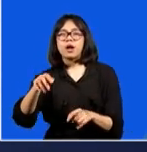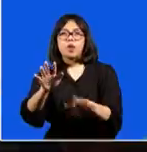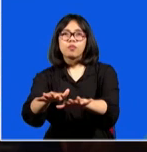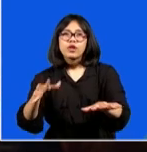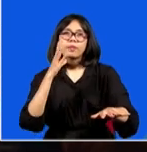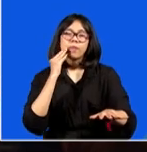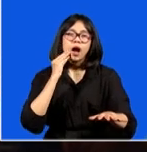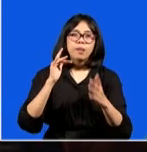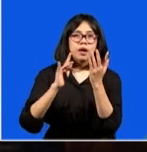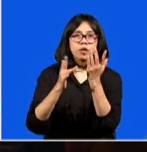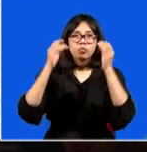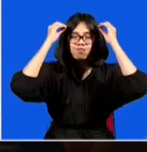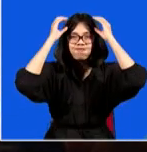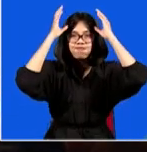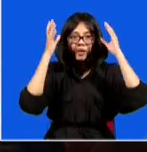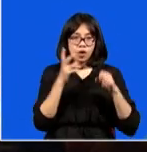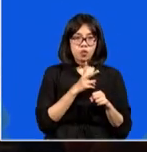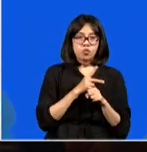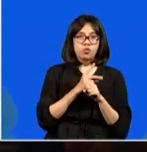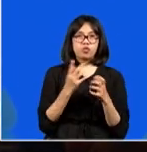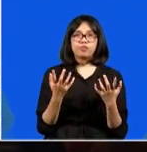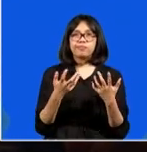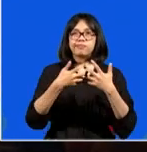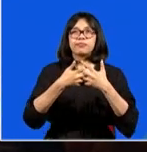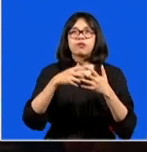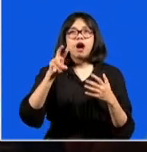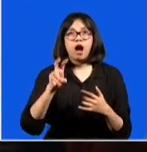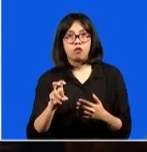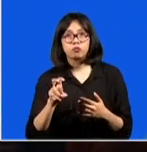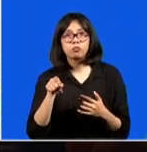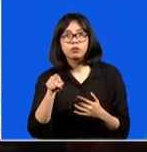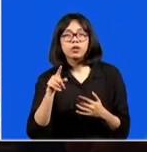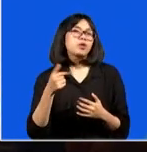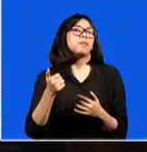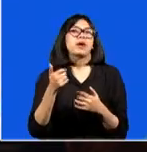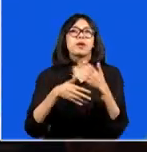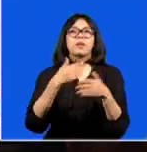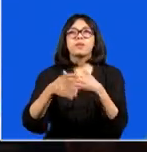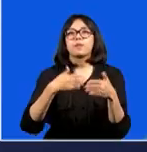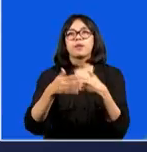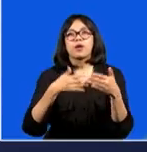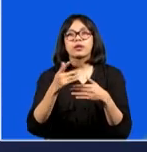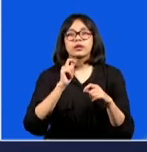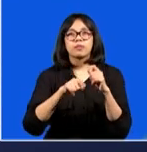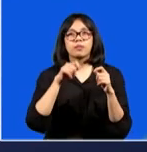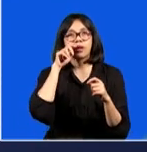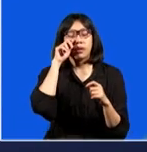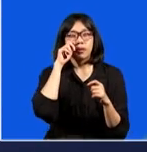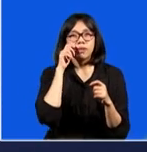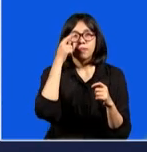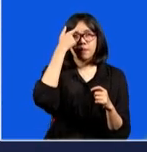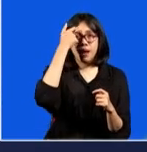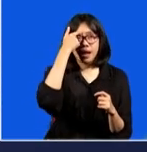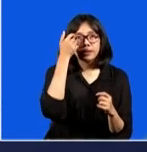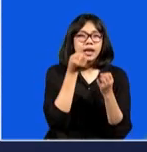Alangkah lebih mudah dan lebih indah lagi gitu dalam bentuk dalam proses membentuk proses pembelajaran